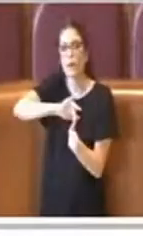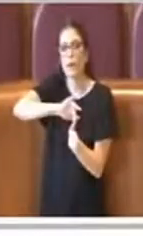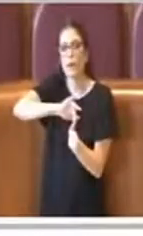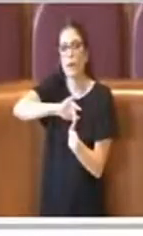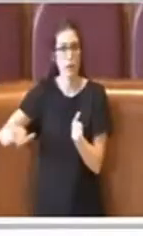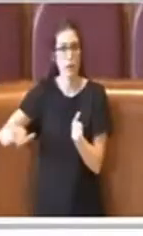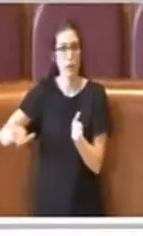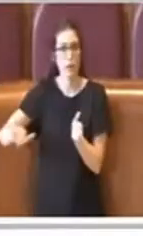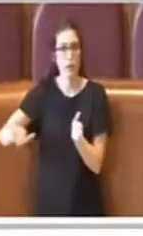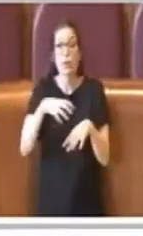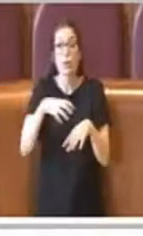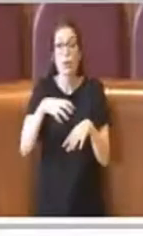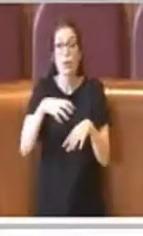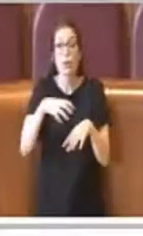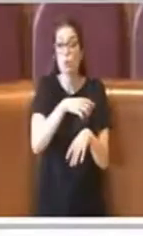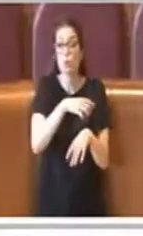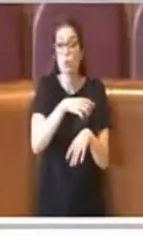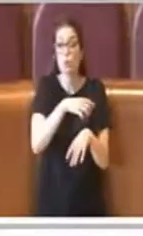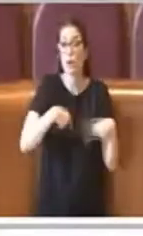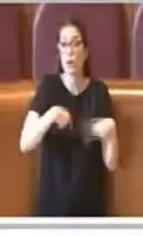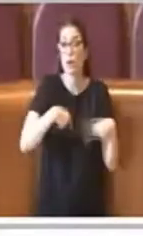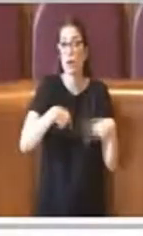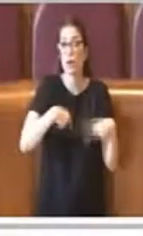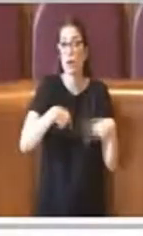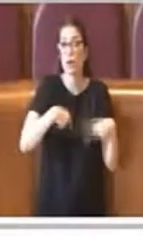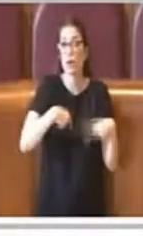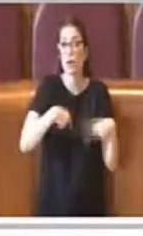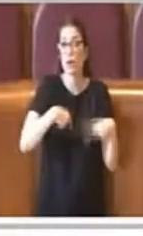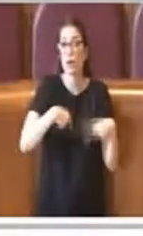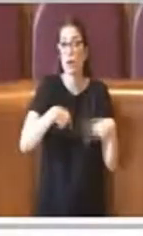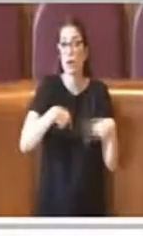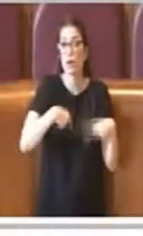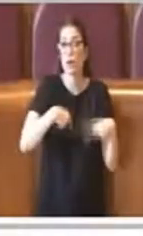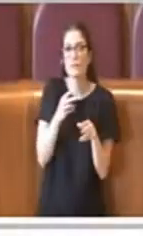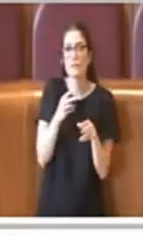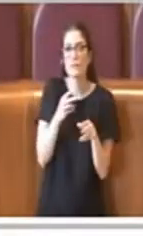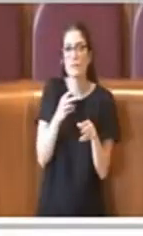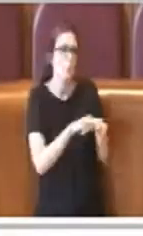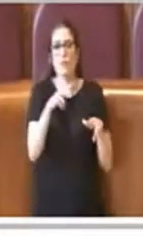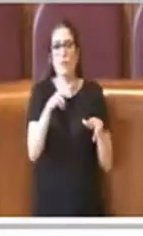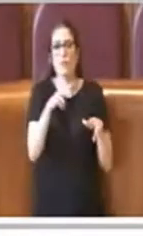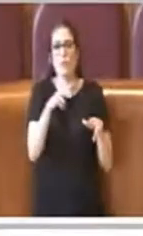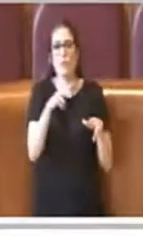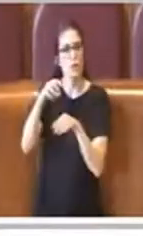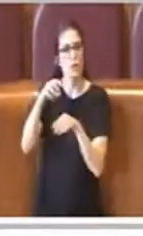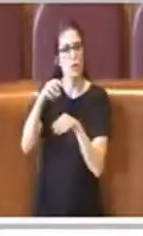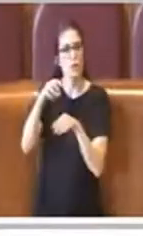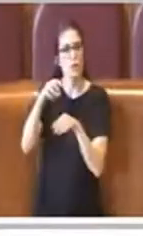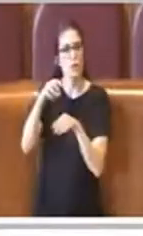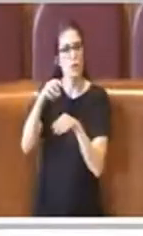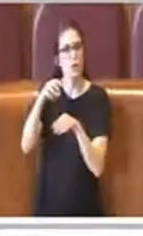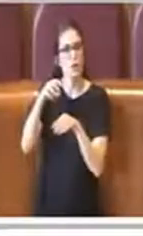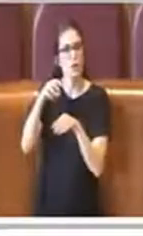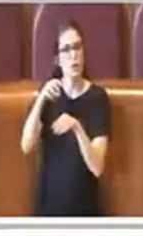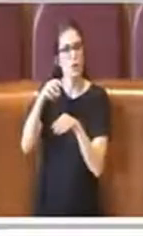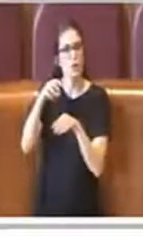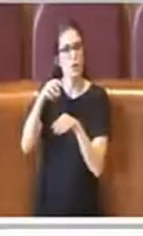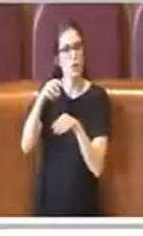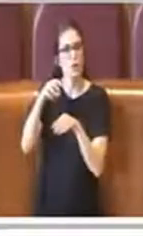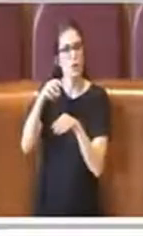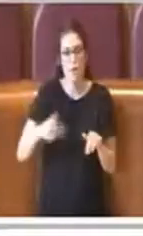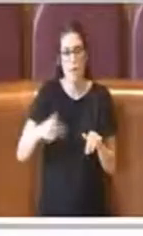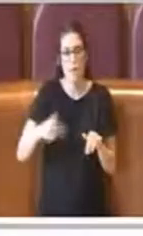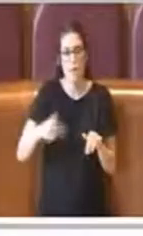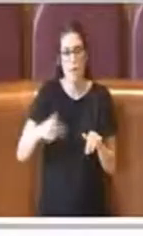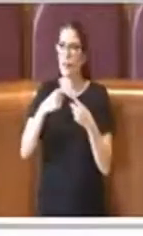nostra consulta, nel come vogliamo vedere noi la consulta, cittadine e quelle municipali, a differenza di come sono le consulte in